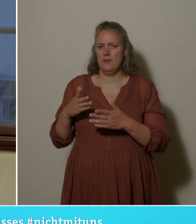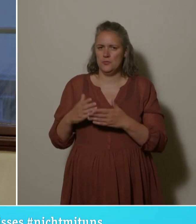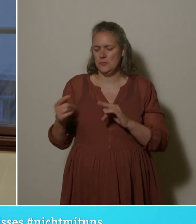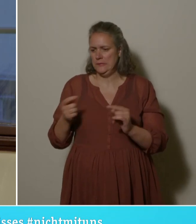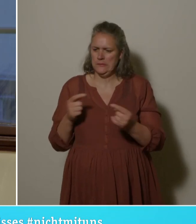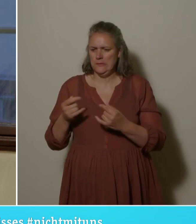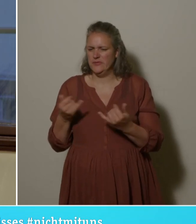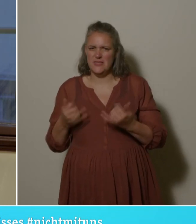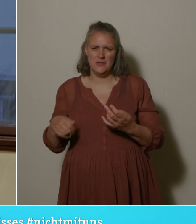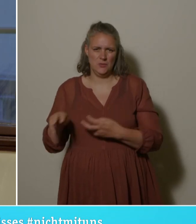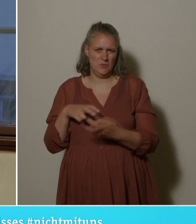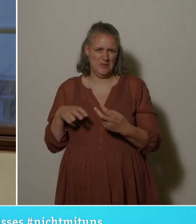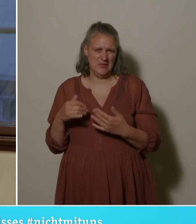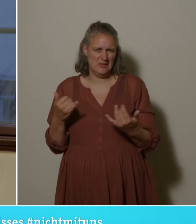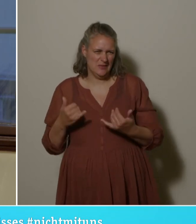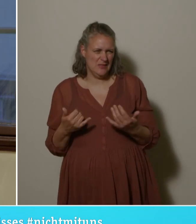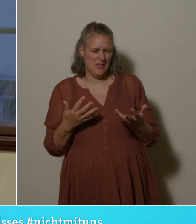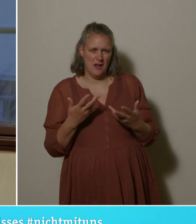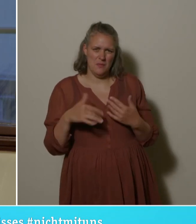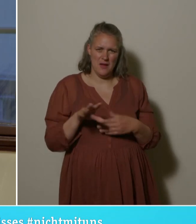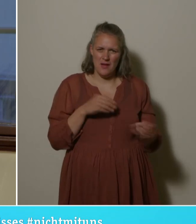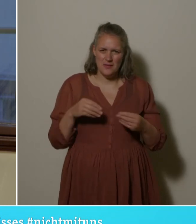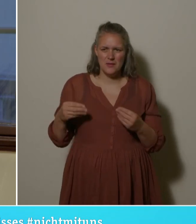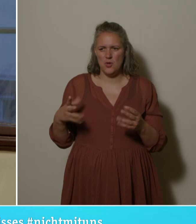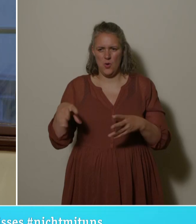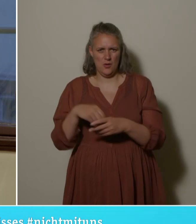das natürlich möglichst flexibel